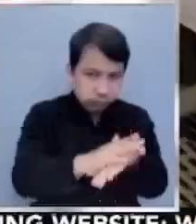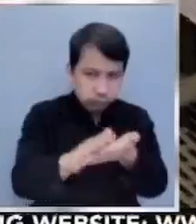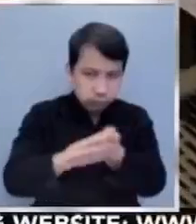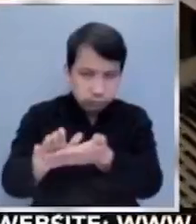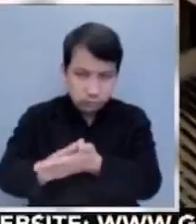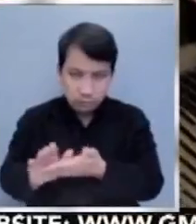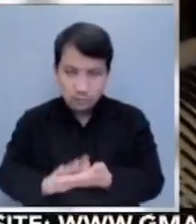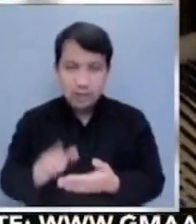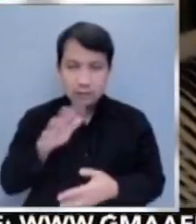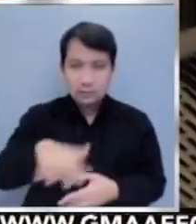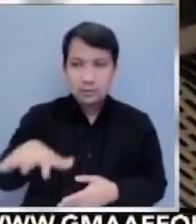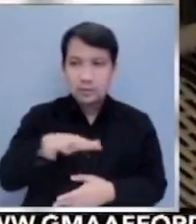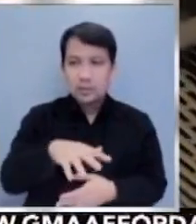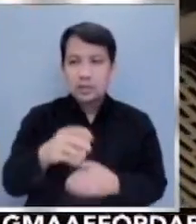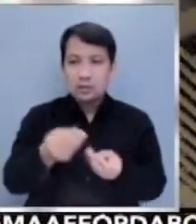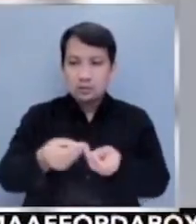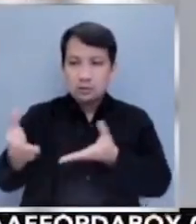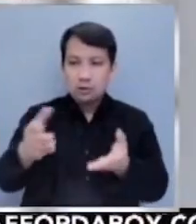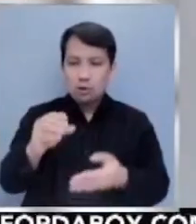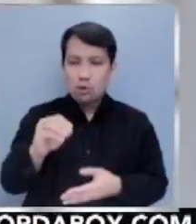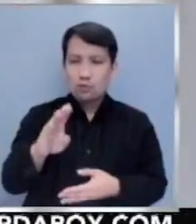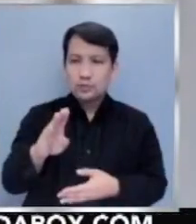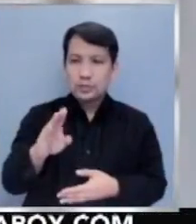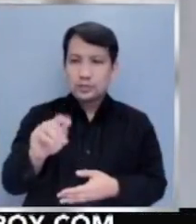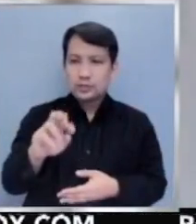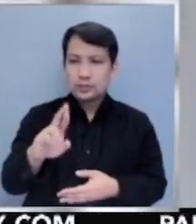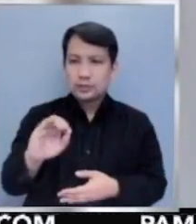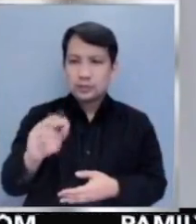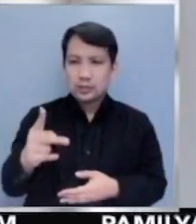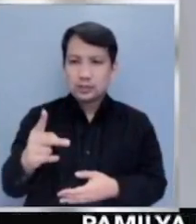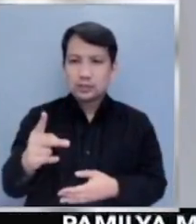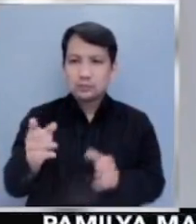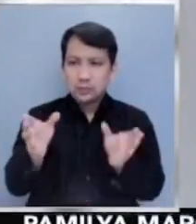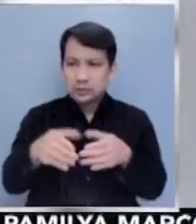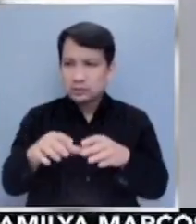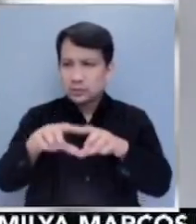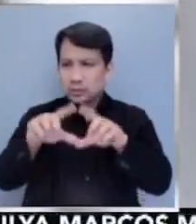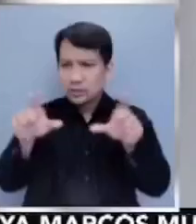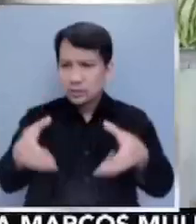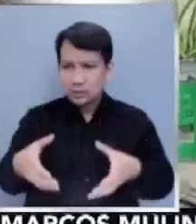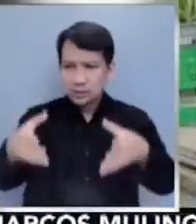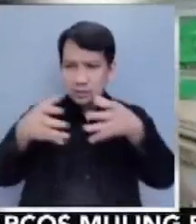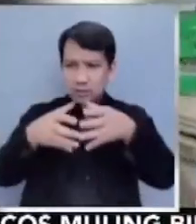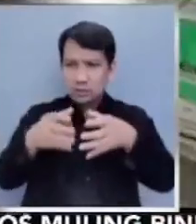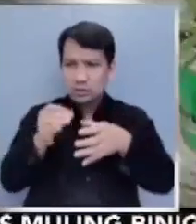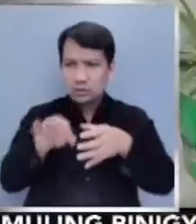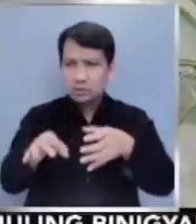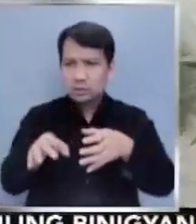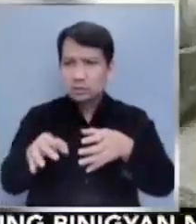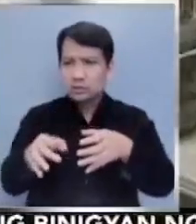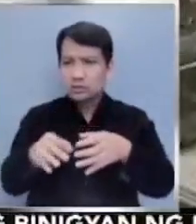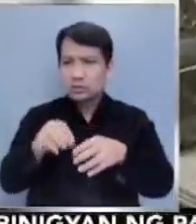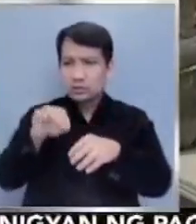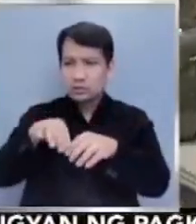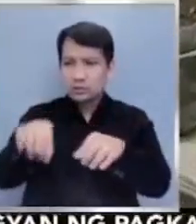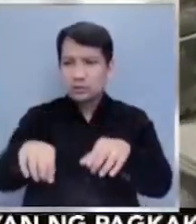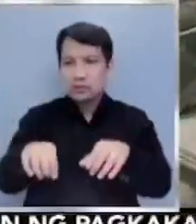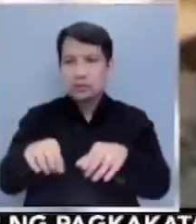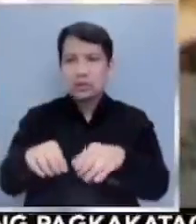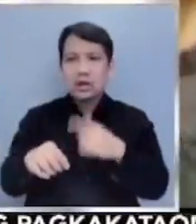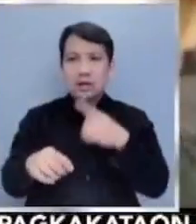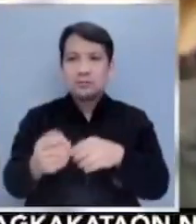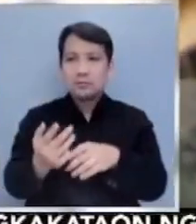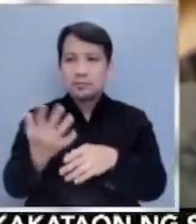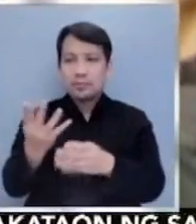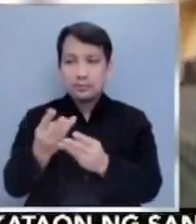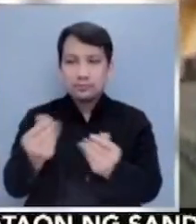mga OV trap sa ilang kabahayan kanina. Ito yung maliit na itim na container na may piraso ng lawanit at nilalagyan ng tubig at larvicide solution na